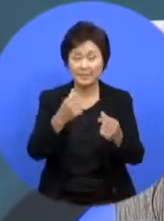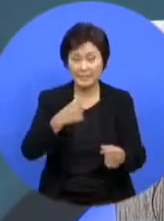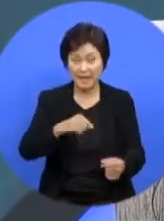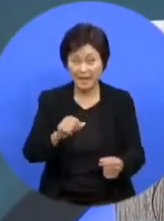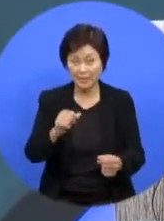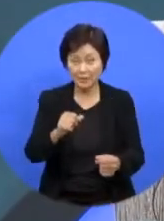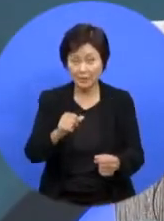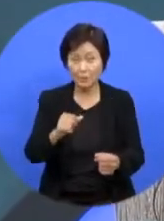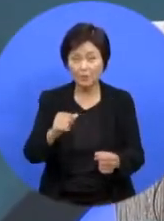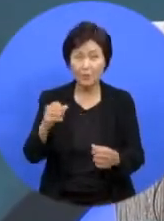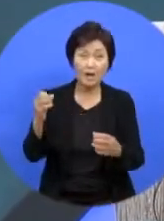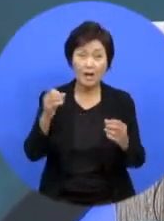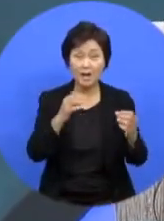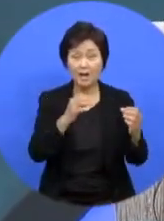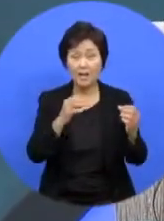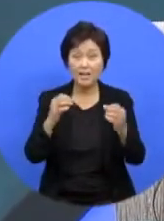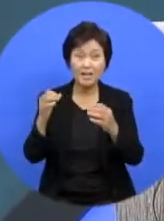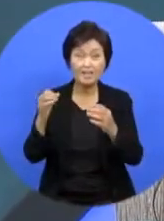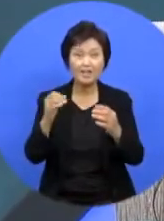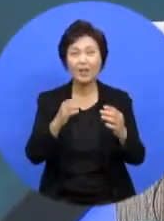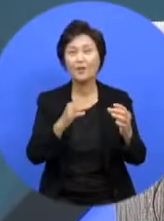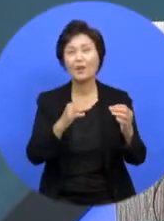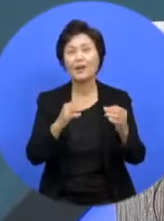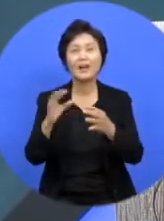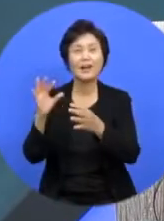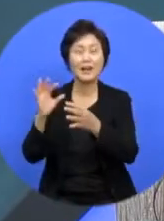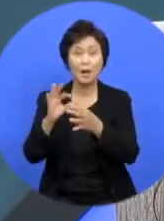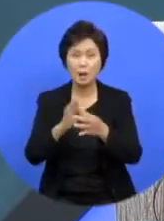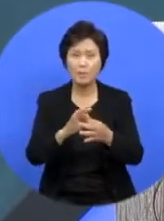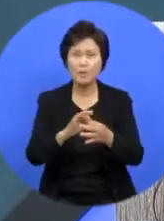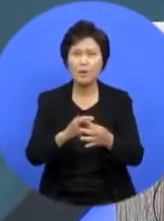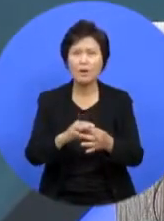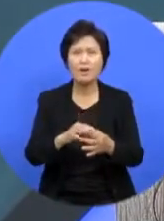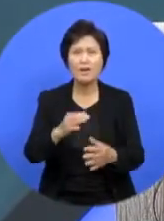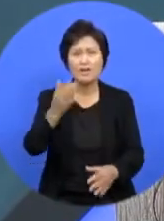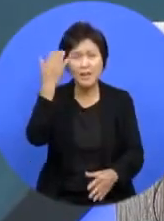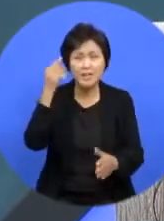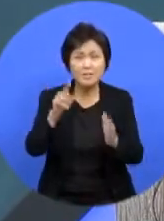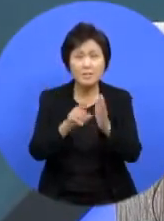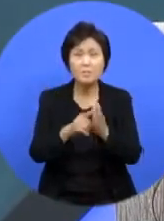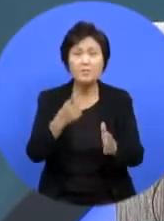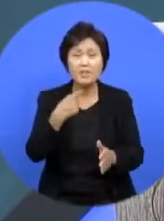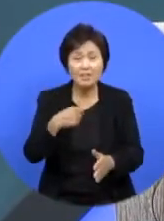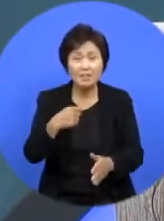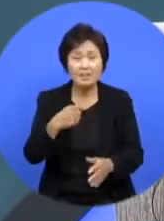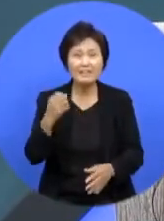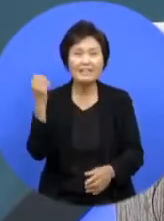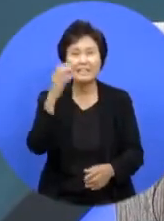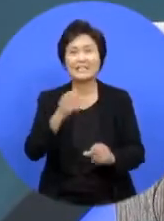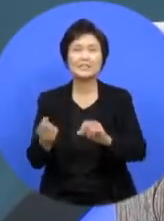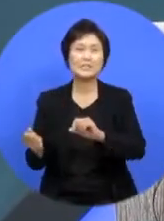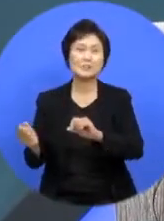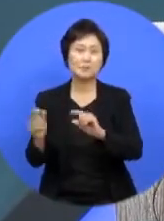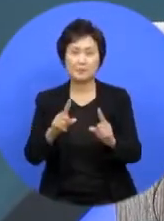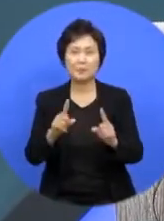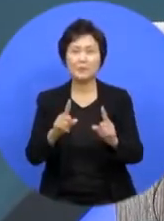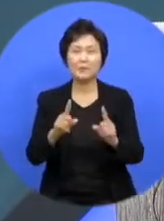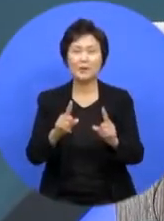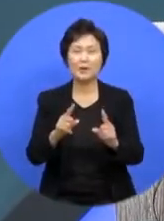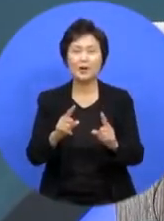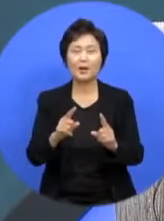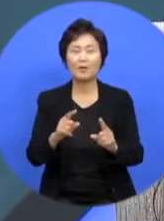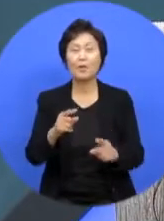하면서 그러면서 다시 본인도 잊었던 그런 종교 신앙심을 다시 되찾고 그리고 둘이